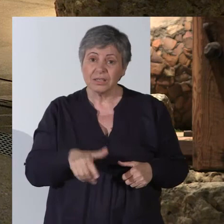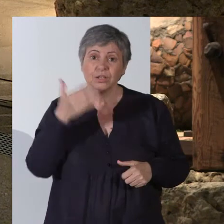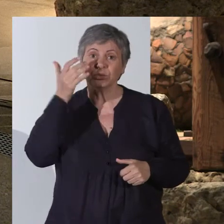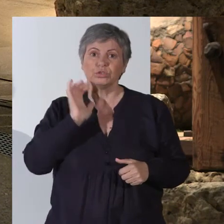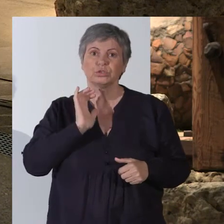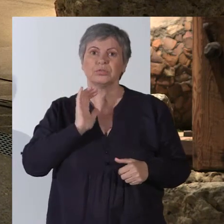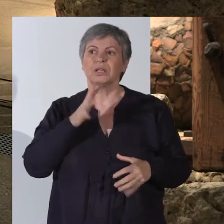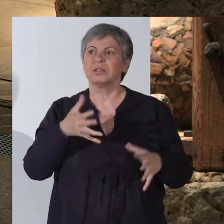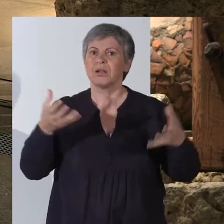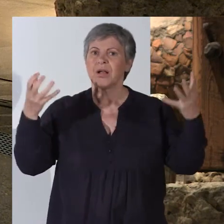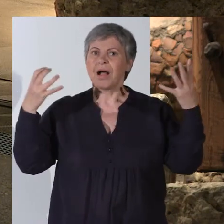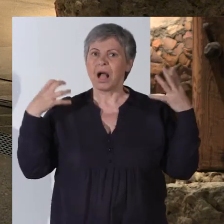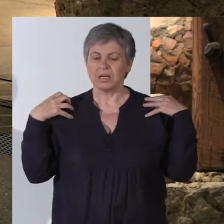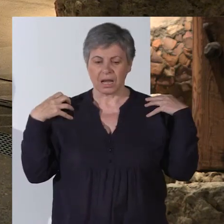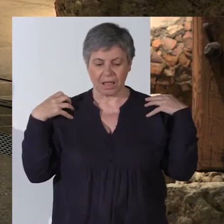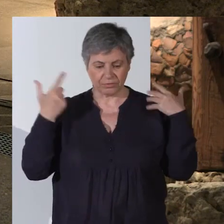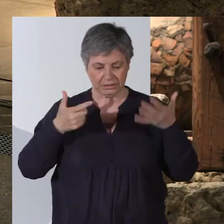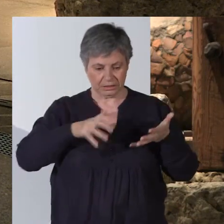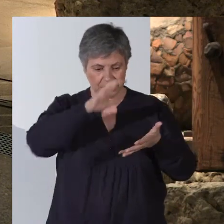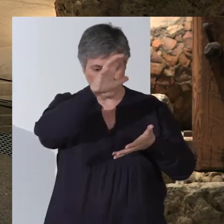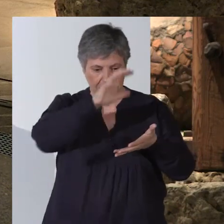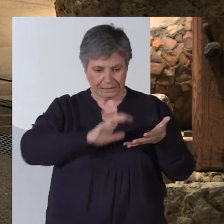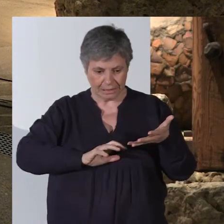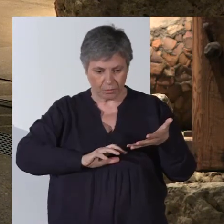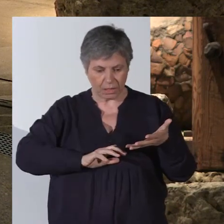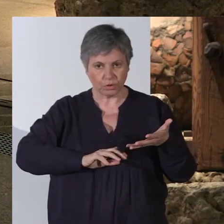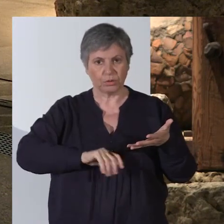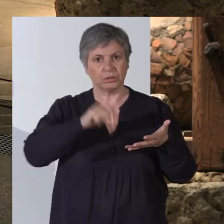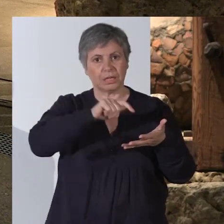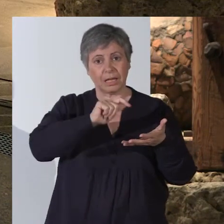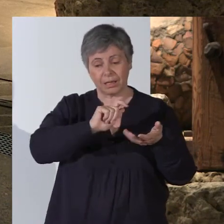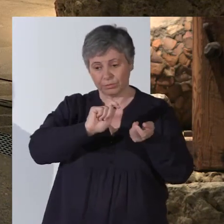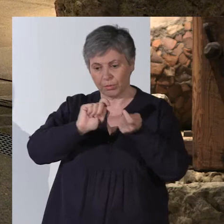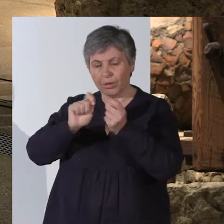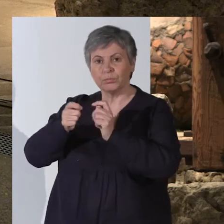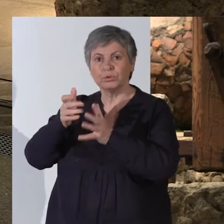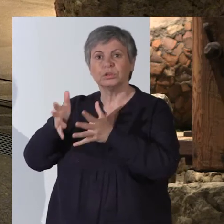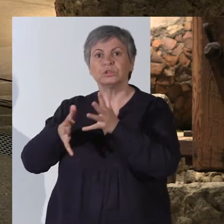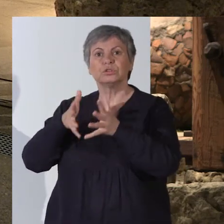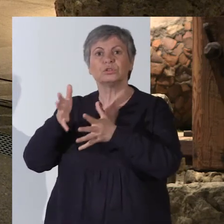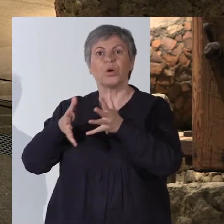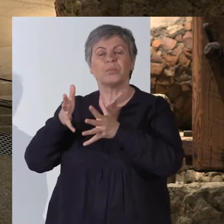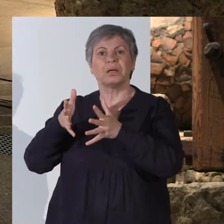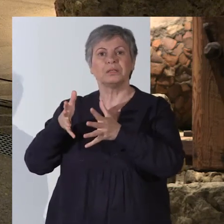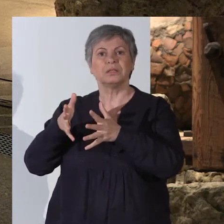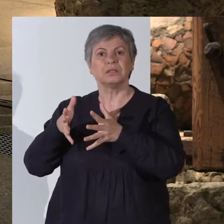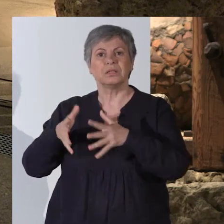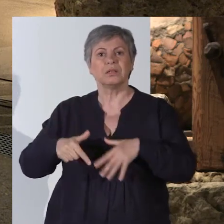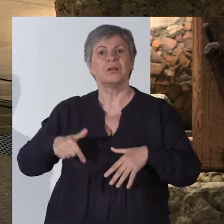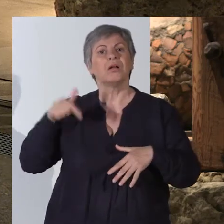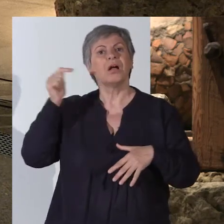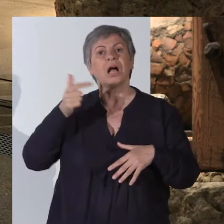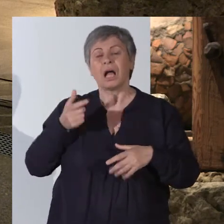ότι έχει αναλάβει να πάρει το κείμενο σε κάθε παράσταση παίρνει το γραπτό κείμενο το μεταφέρει στη νοηματική το μετατρέπει στη νοηματική γλώσσα το